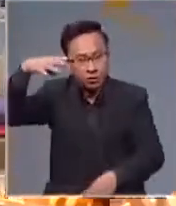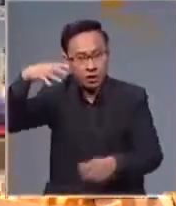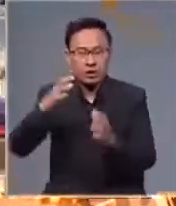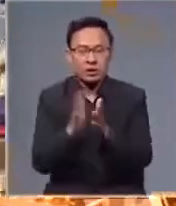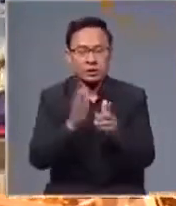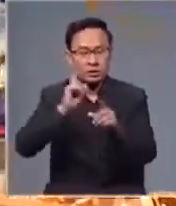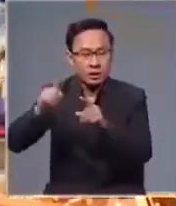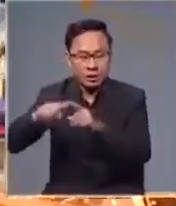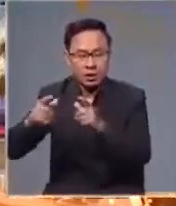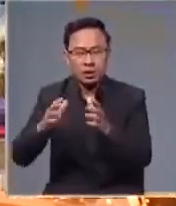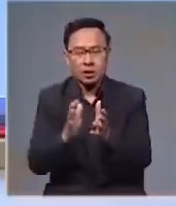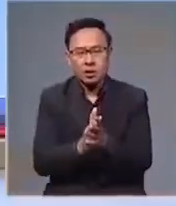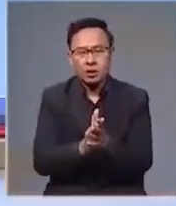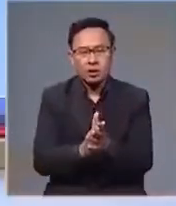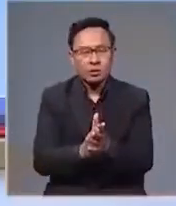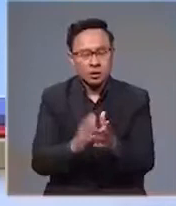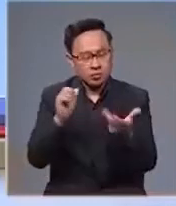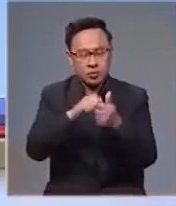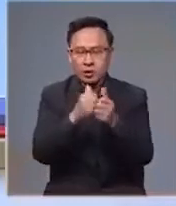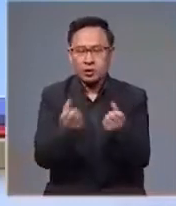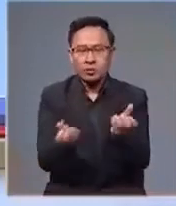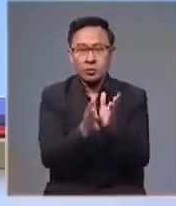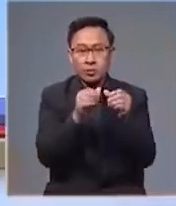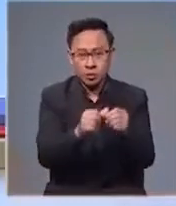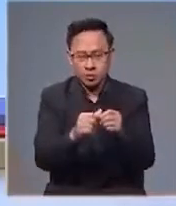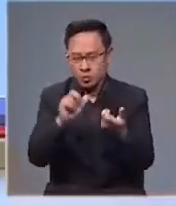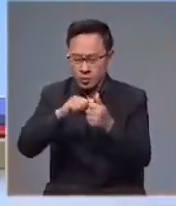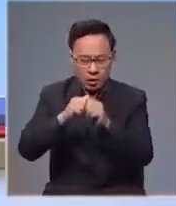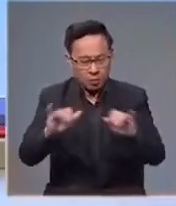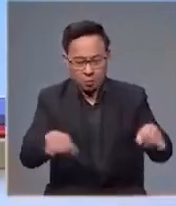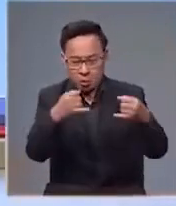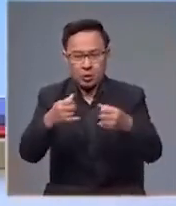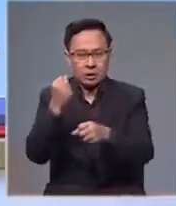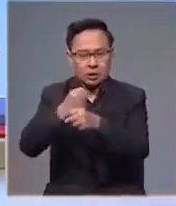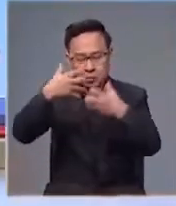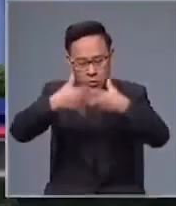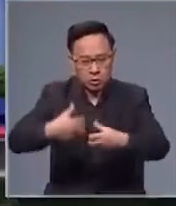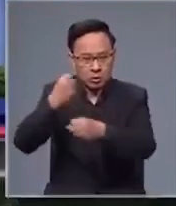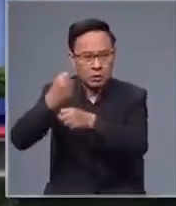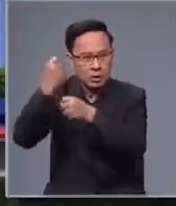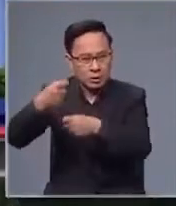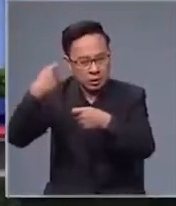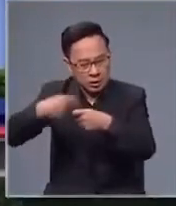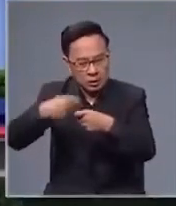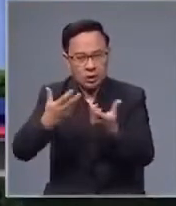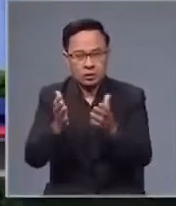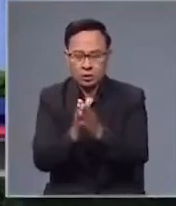เพลิงและพลังงานไฟฟ้าซึ่งเกิดข้อขัดข้องในการผลิตให้สามารถดำเนินต่อไป